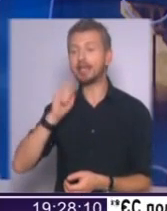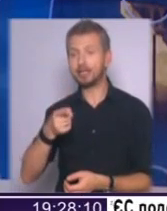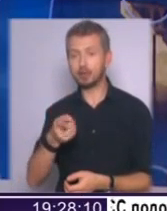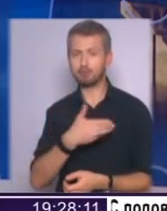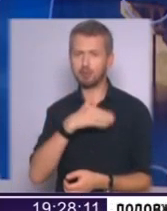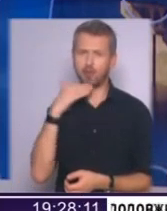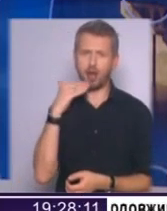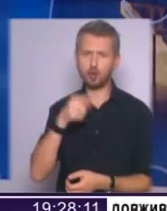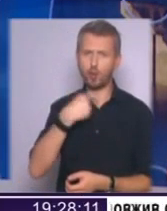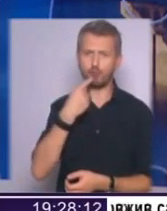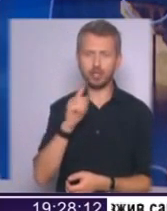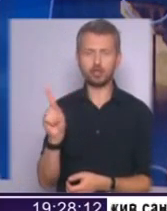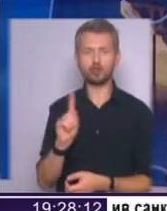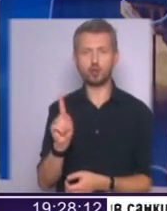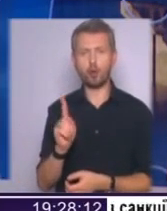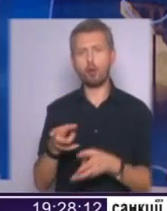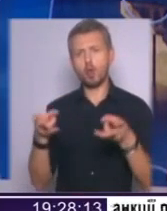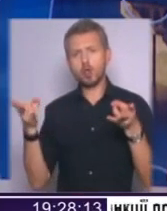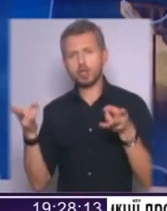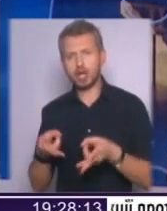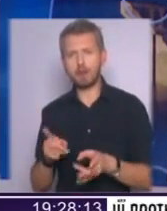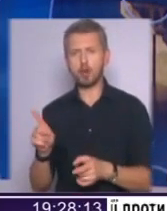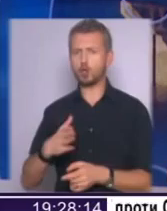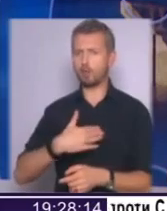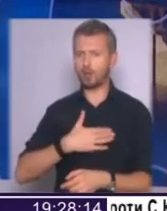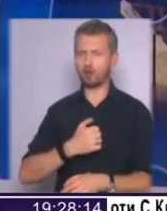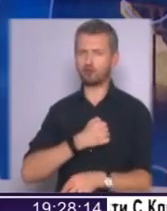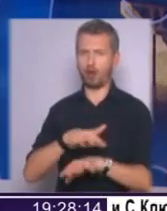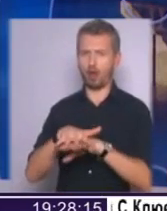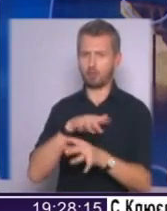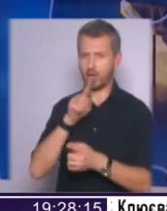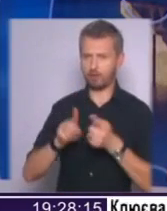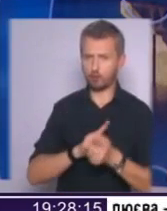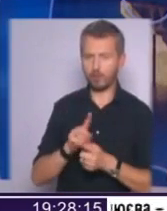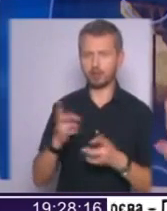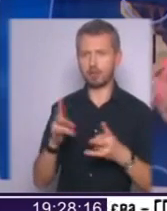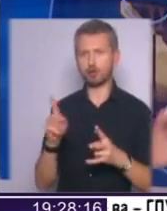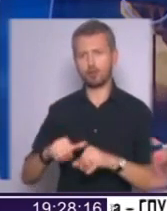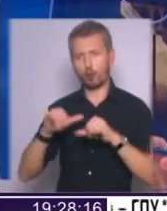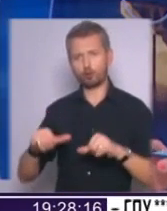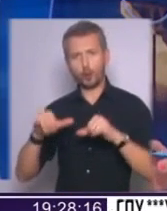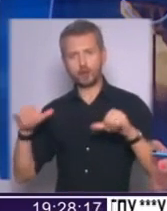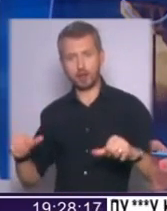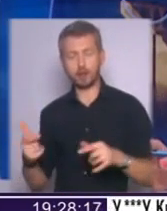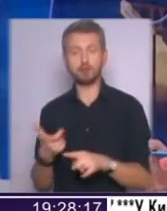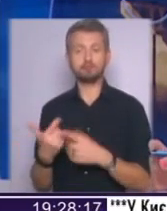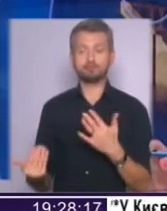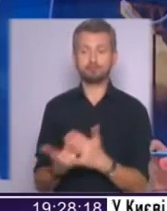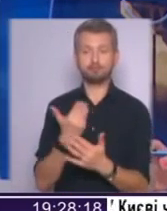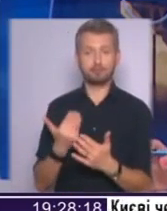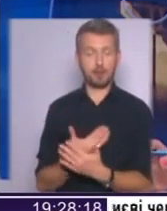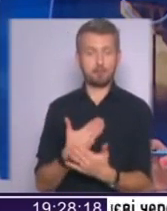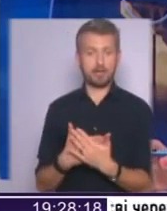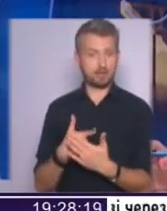багато говорили про те, що треба, щоб наша армія реформувалася, треба, щоб вона розросталася. Ну, от, найсвіжіший приклад, який сьогодні